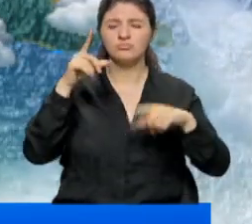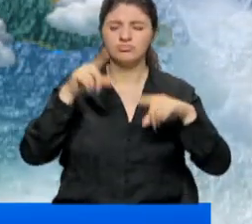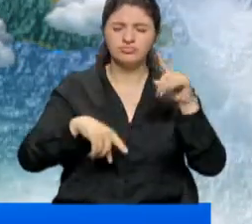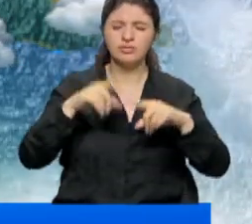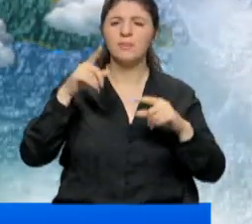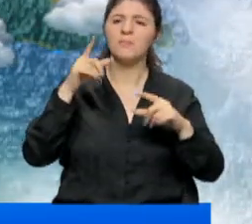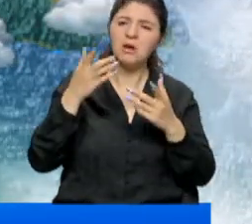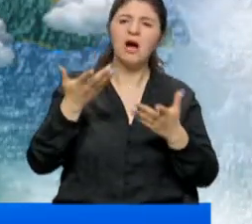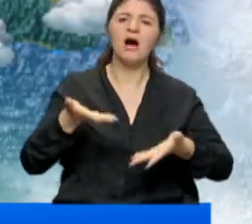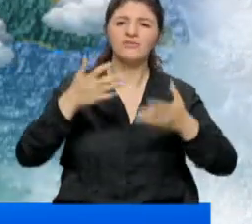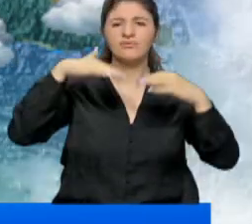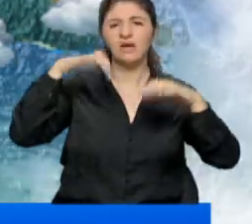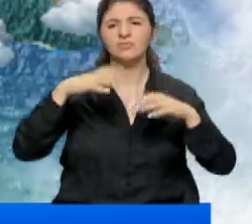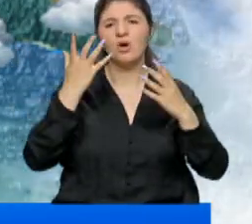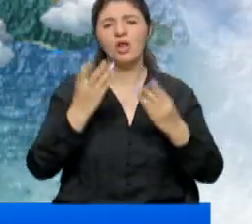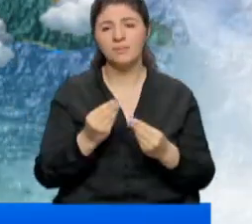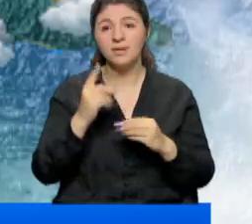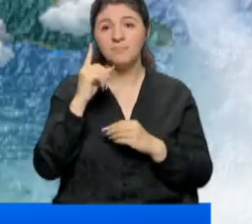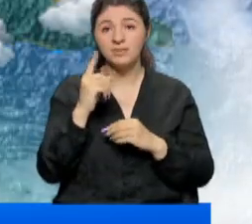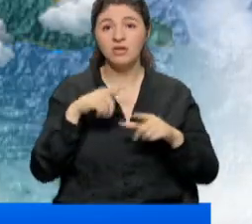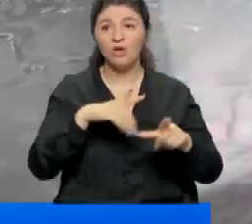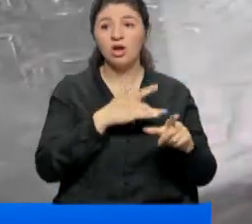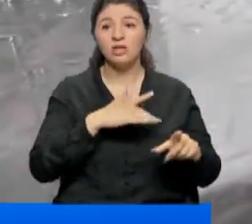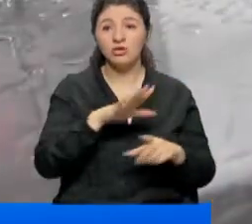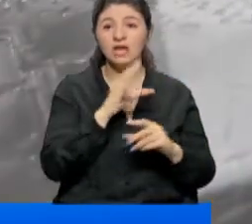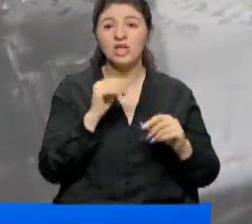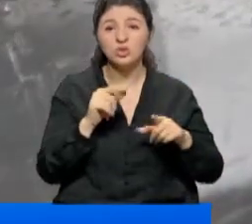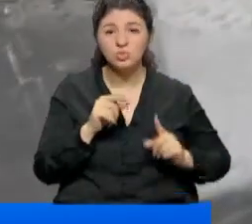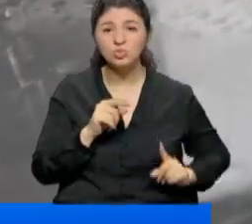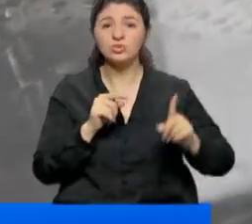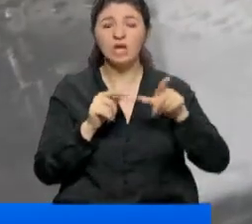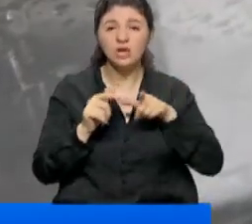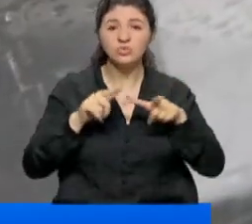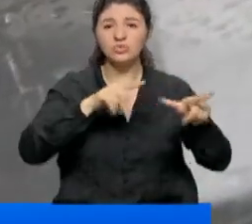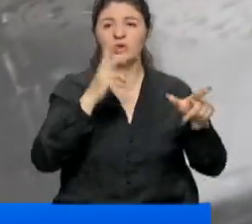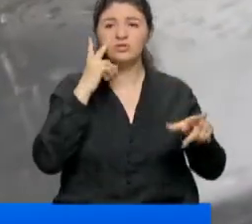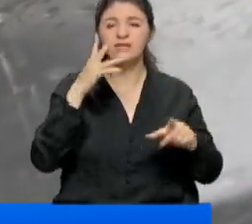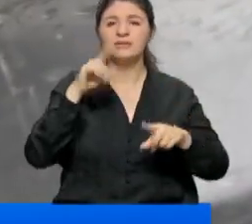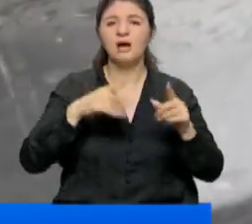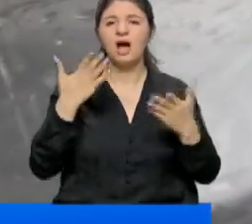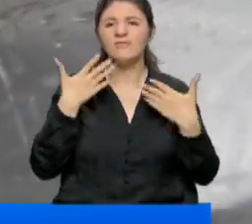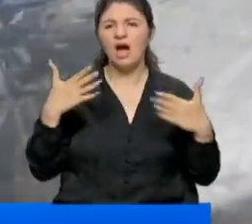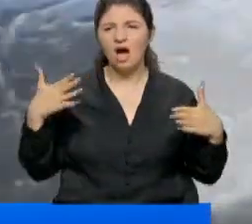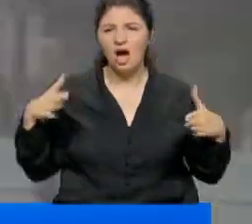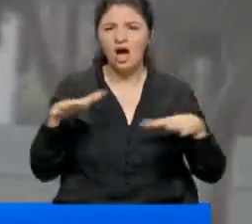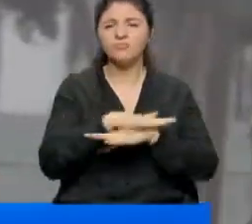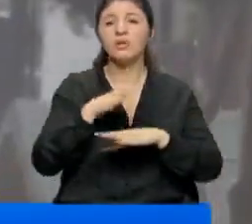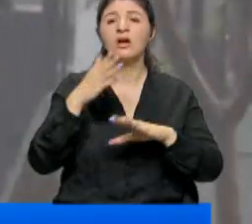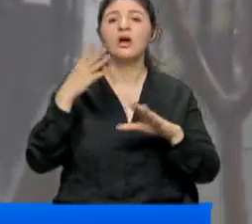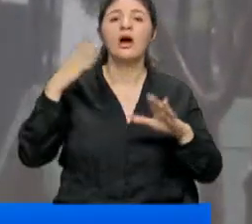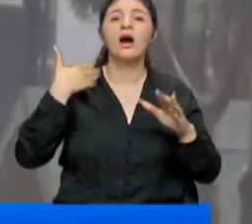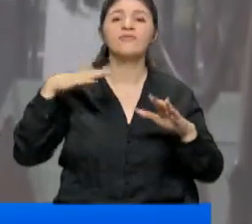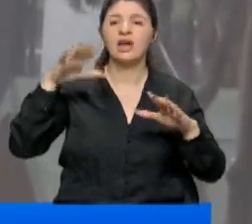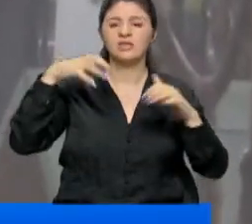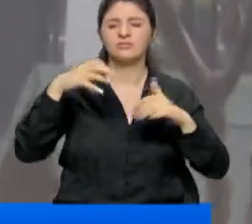geçişleri yer yer hafif yağış bırakabilir Bir de Doğu Anadolu'nun en Kuzeydoğu kesimlerinde zamanla hava kapatacak gökyüzü